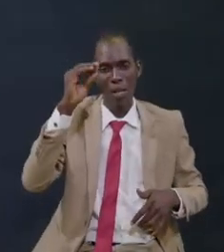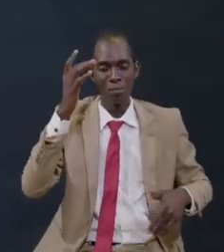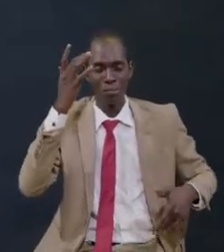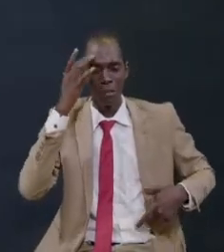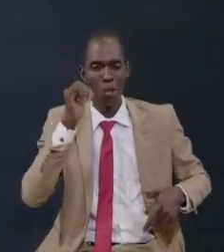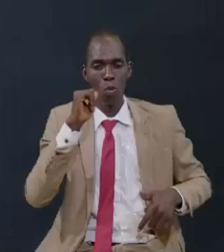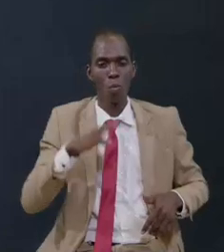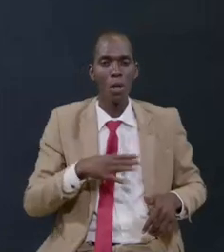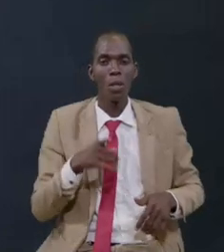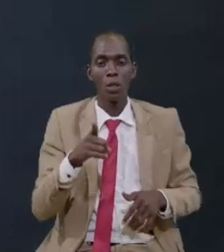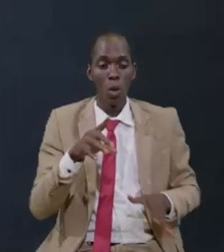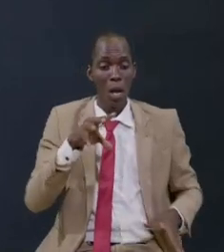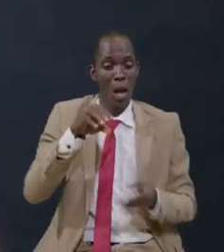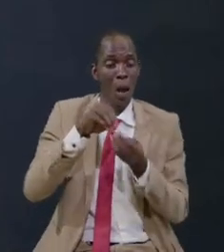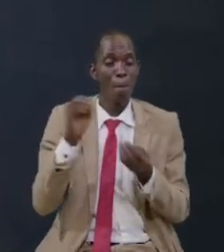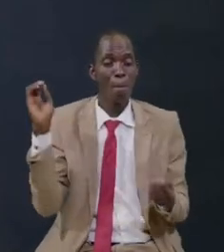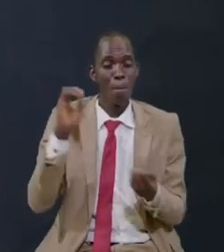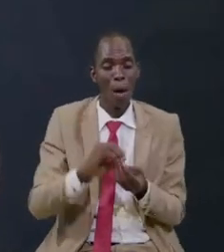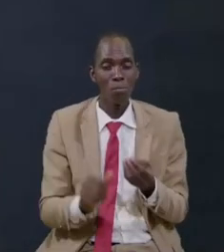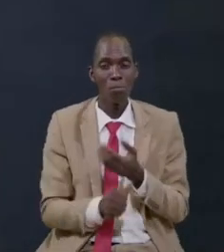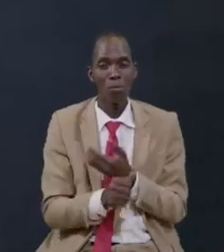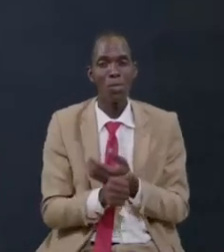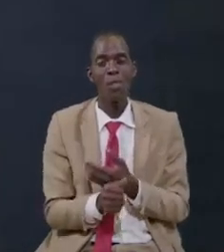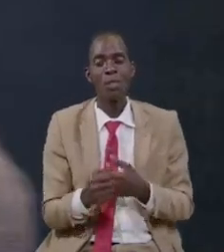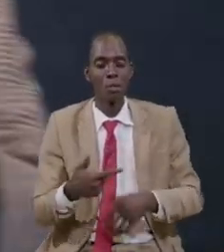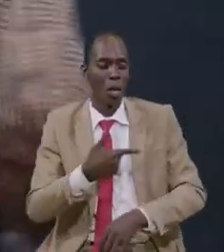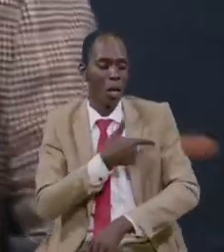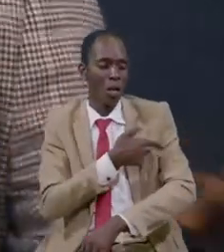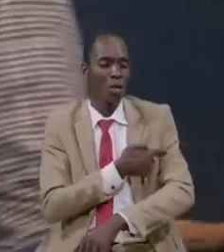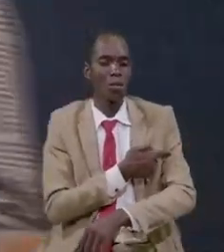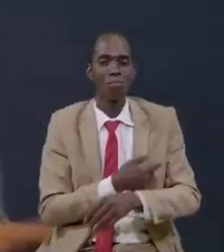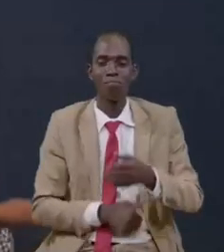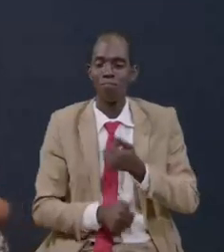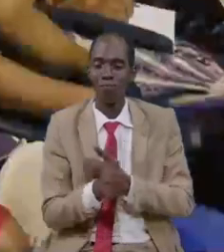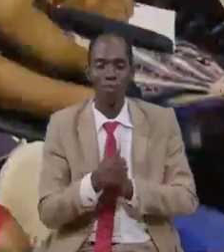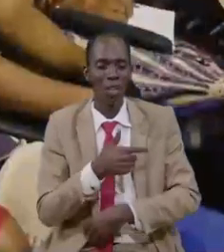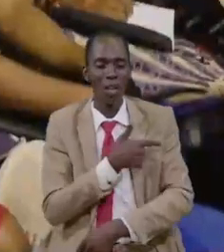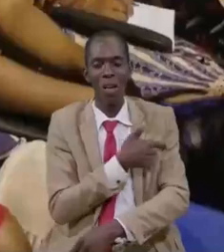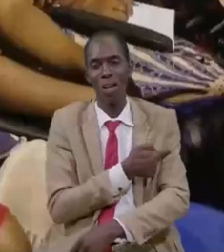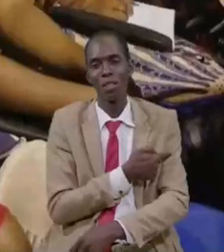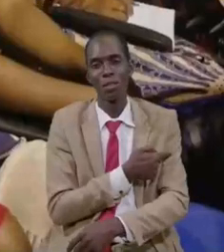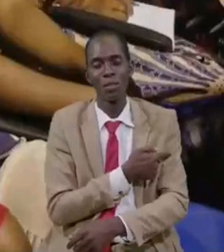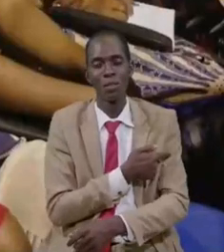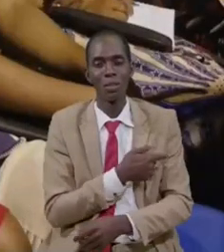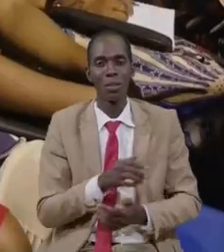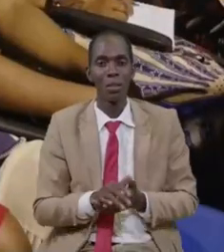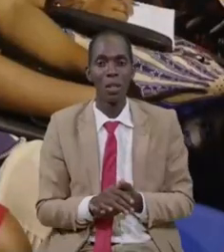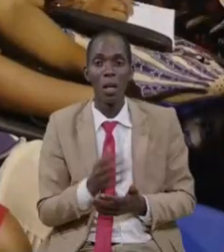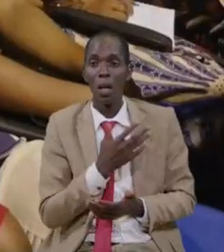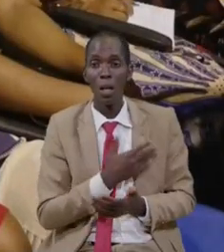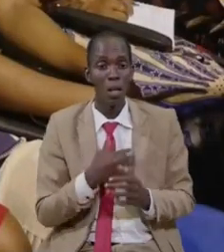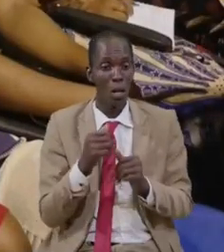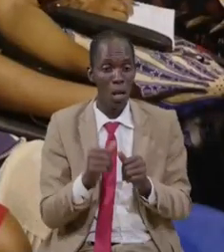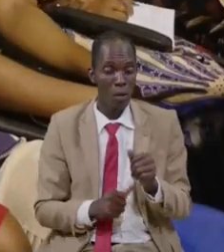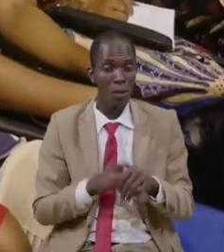et tu ajoutes à cela des maladies interdites, des substances. Et chaque